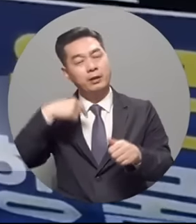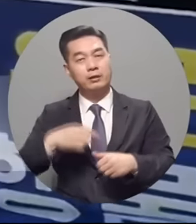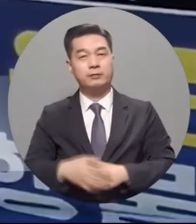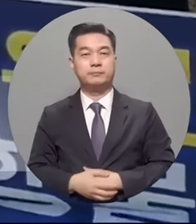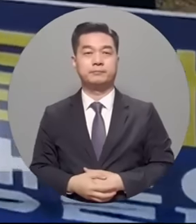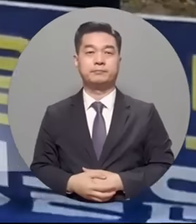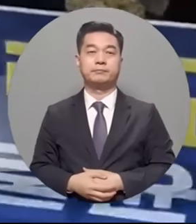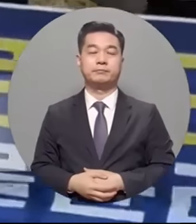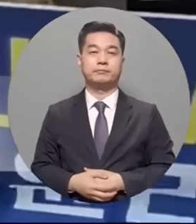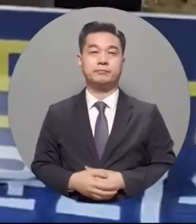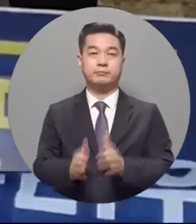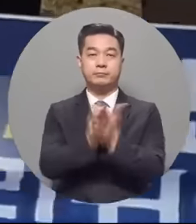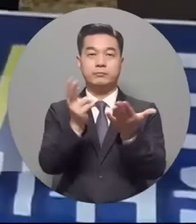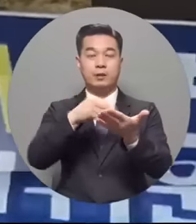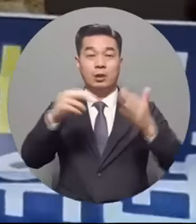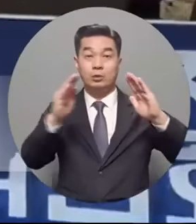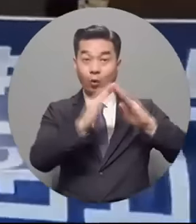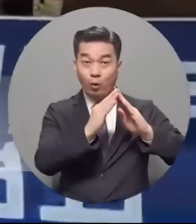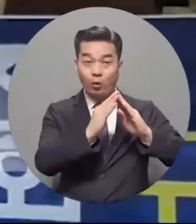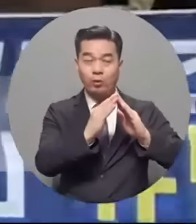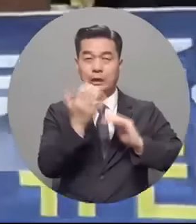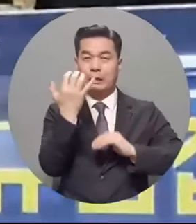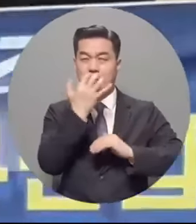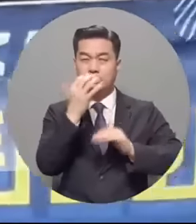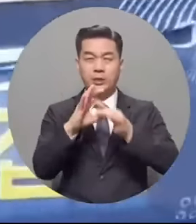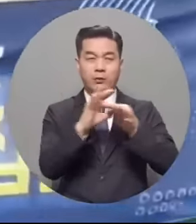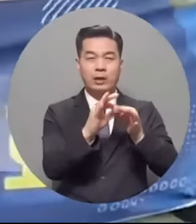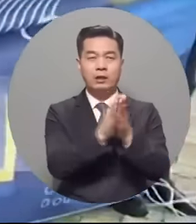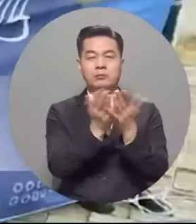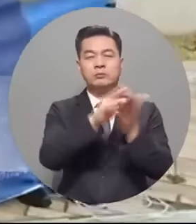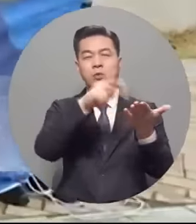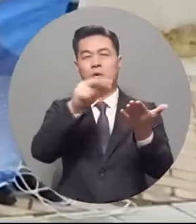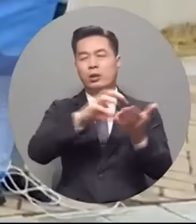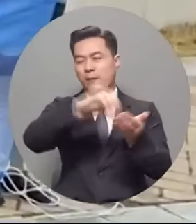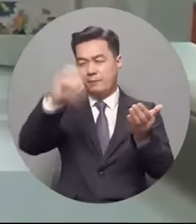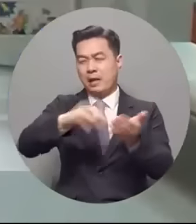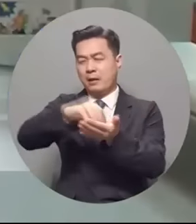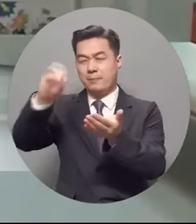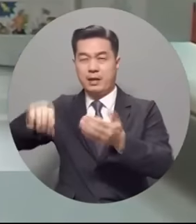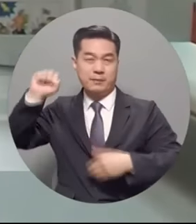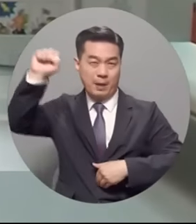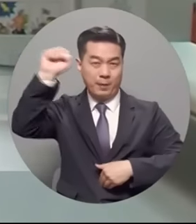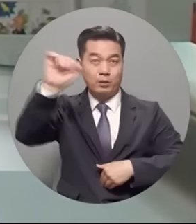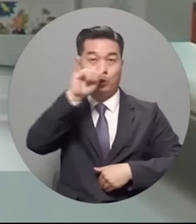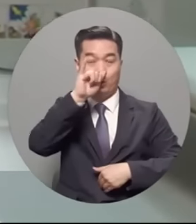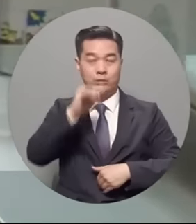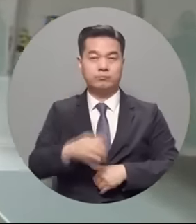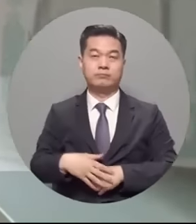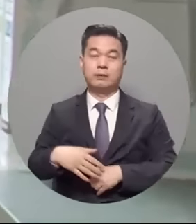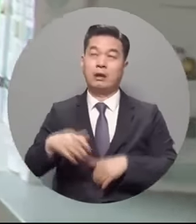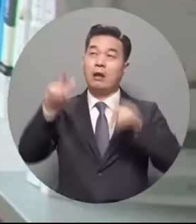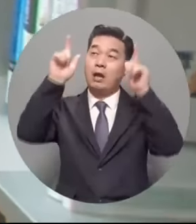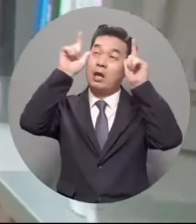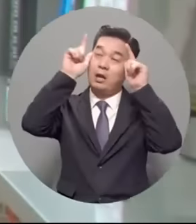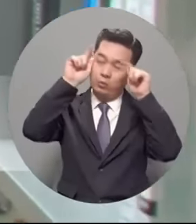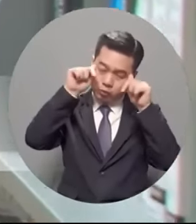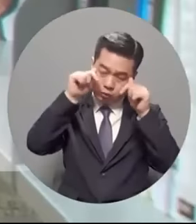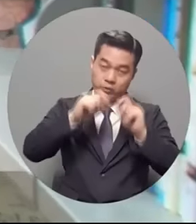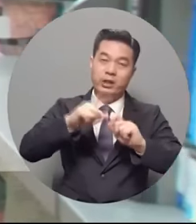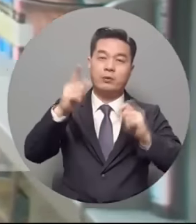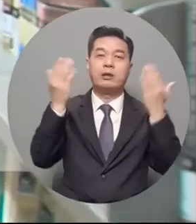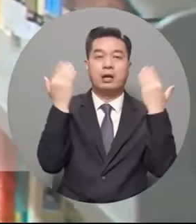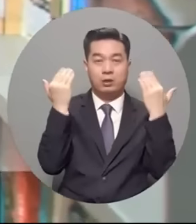도서관에 비치된 이른바 음란 도서를 당장 없애라며 압박에 나섰습니다. 압박을 견디지 못한 상당수